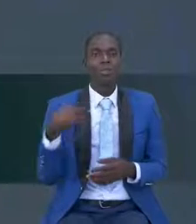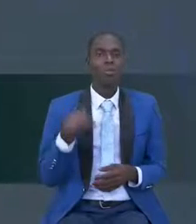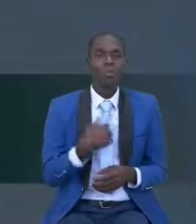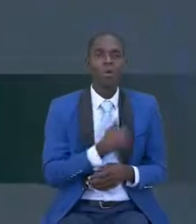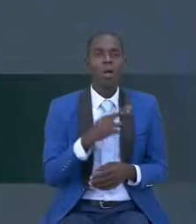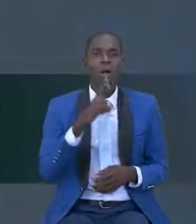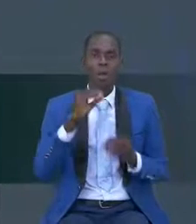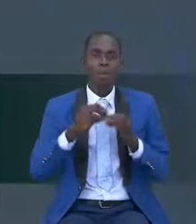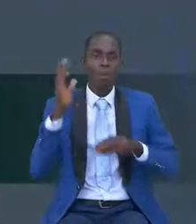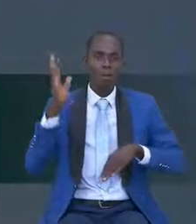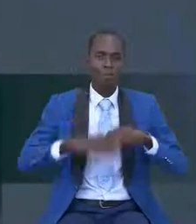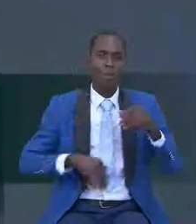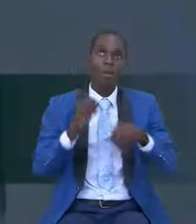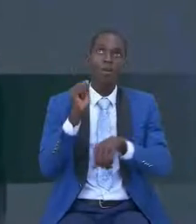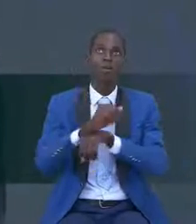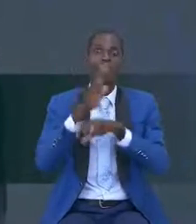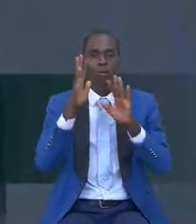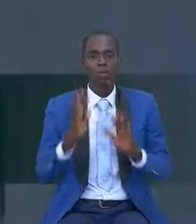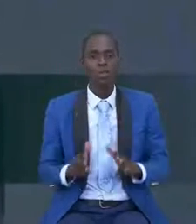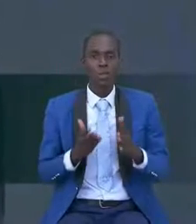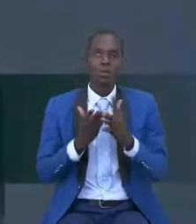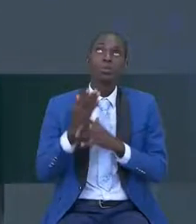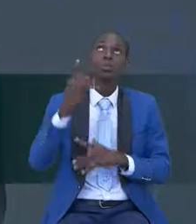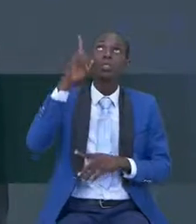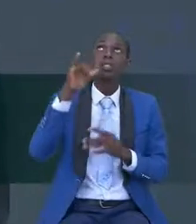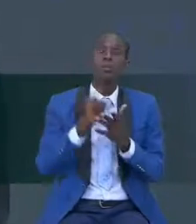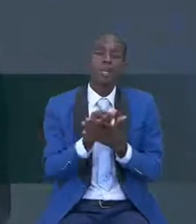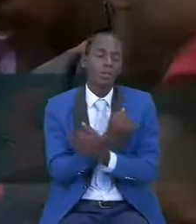par celui qui nous a aimés.